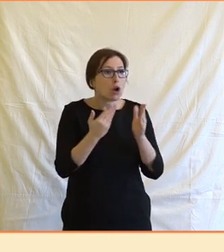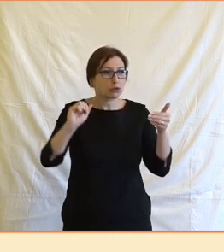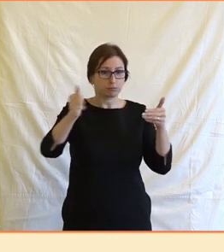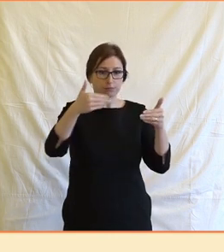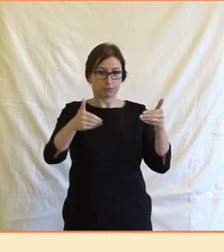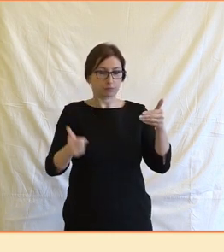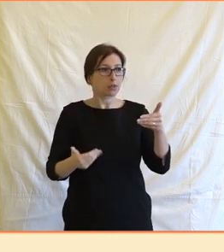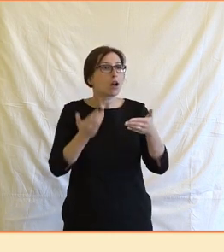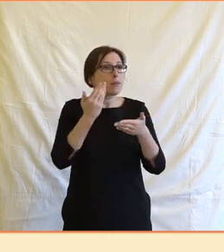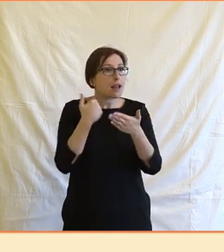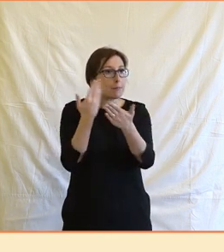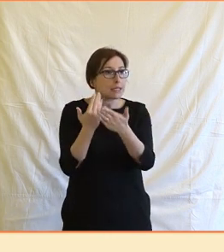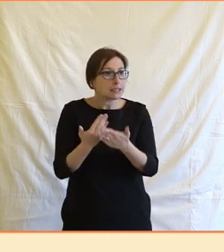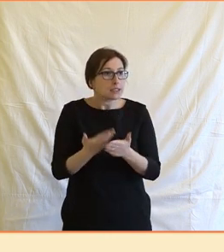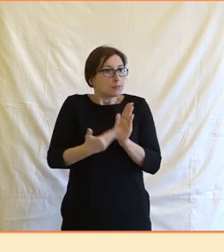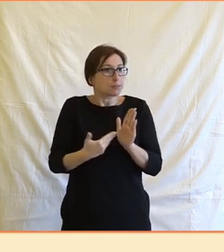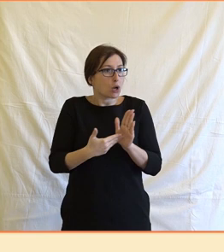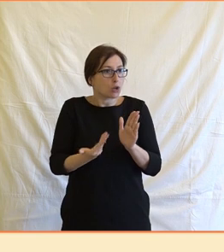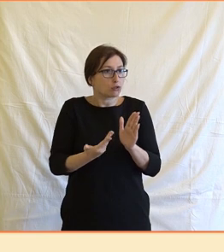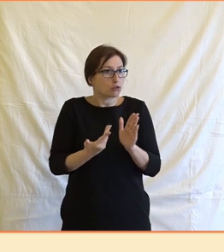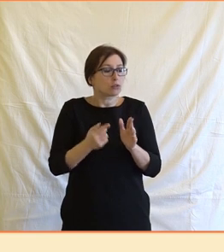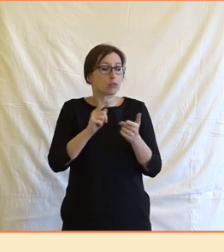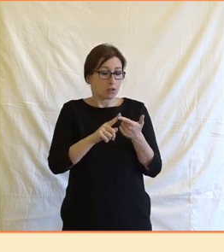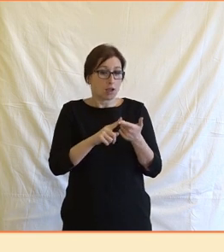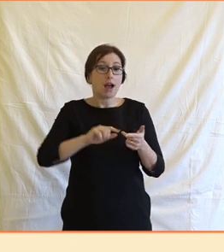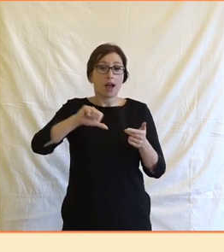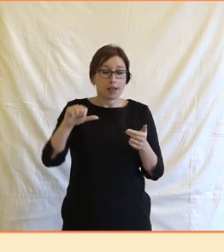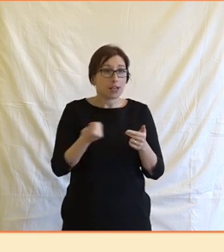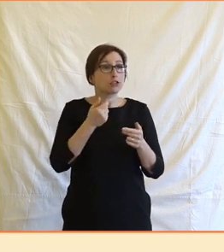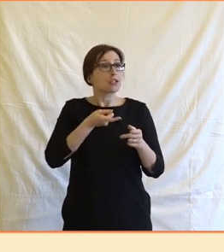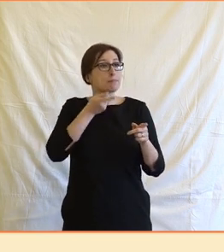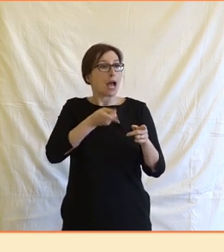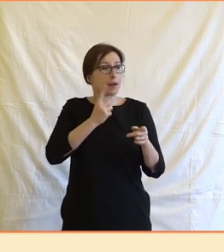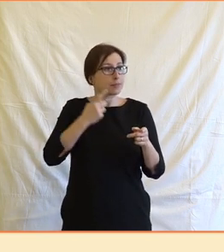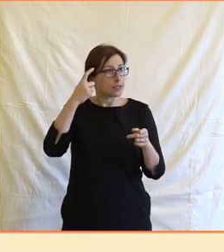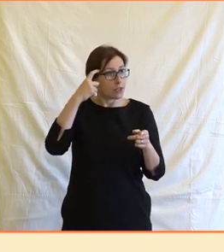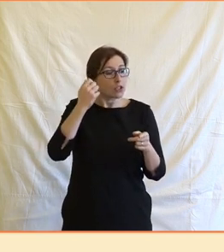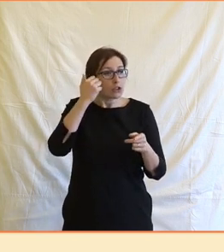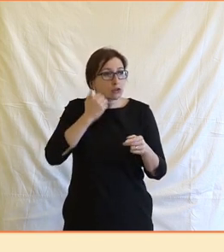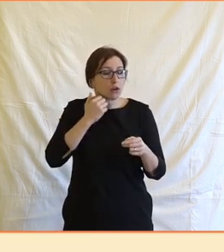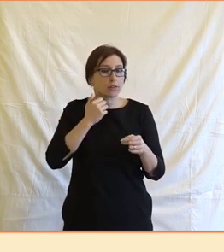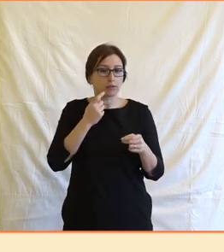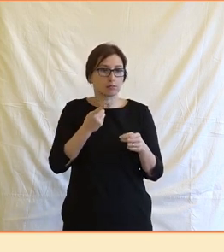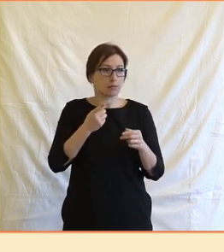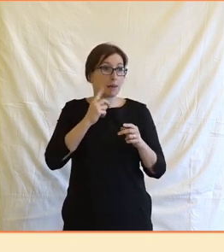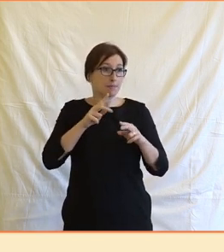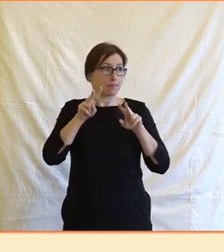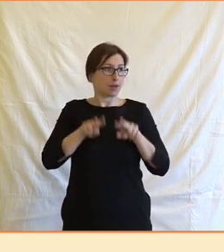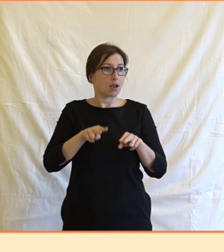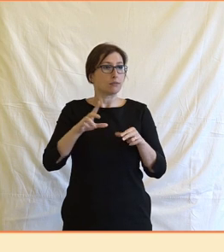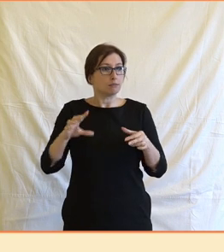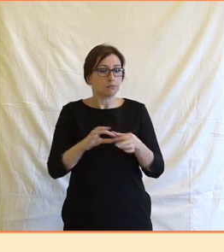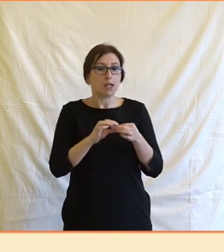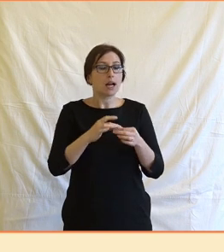je rozhodováno, který obsah se mu bude zobrazovat, a dále by měl mít právo na to,